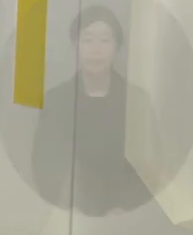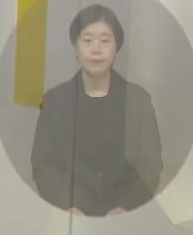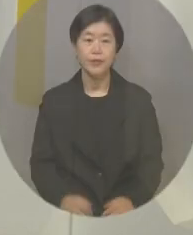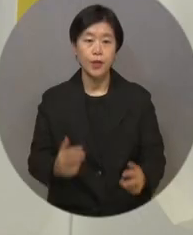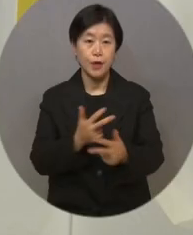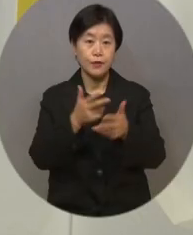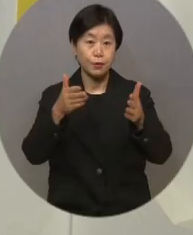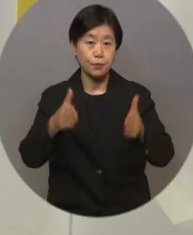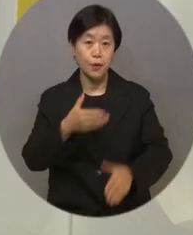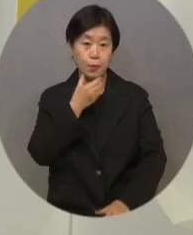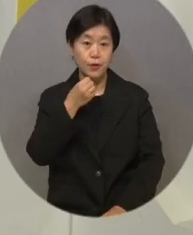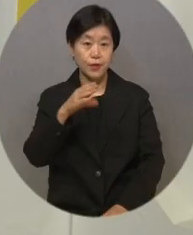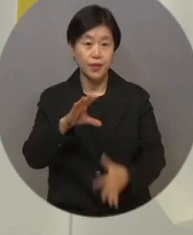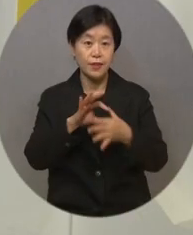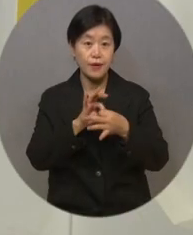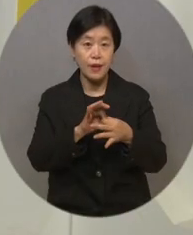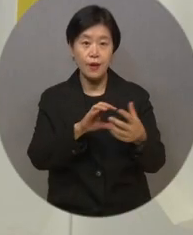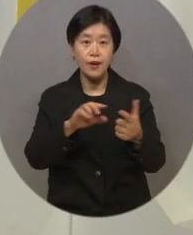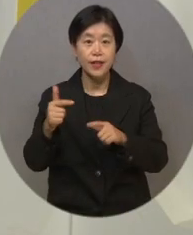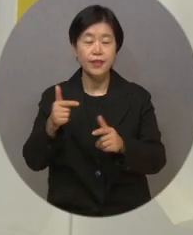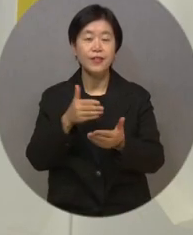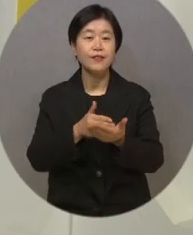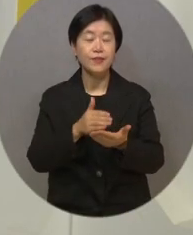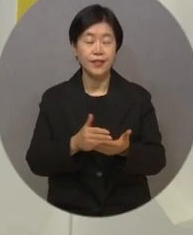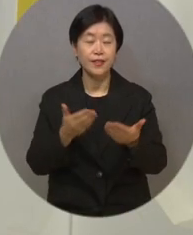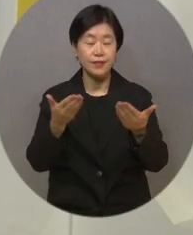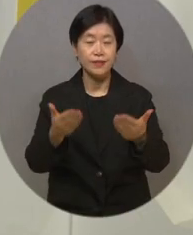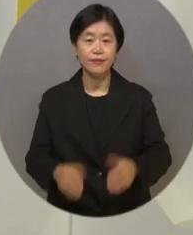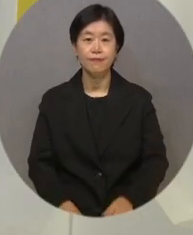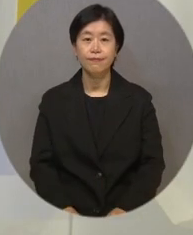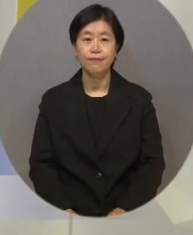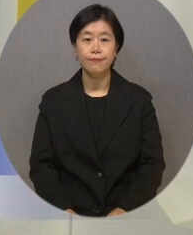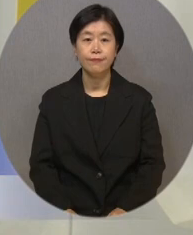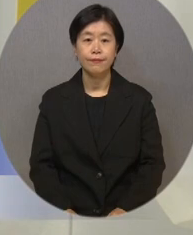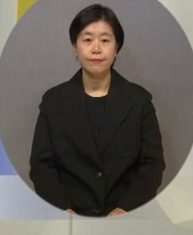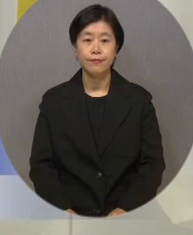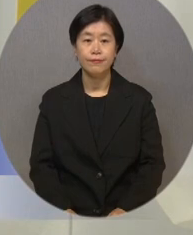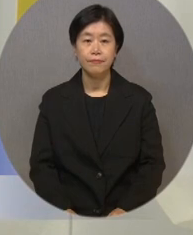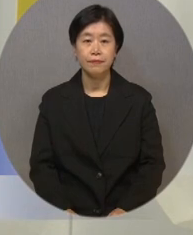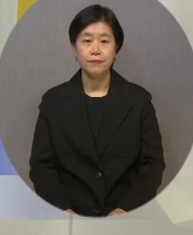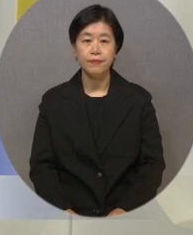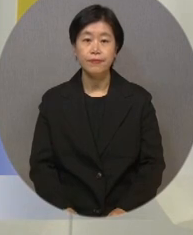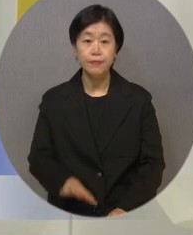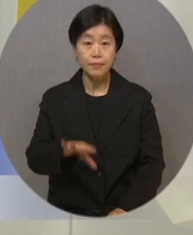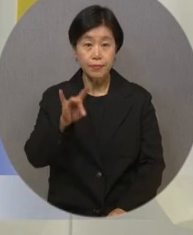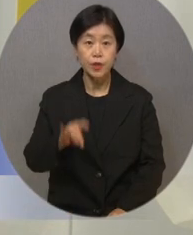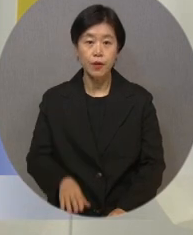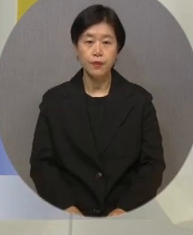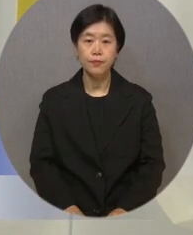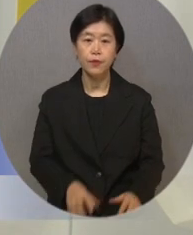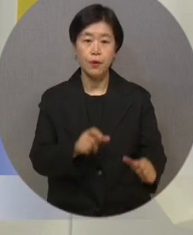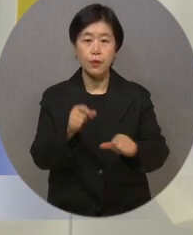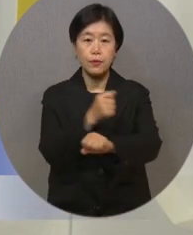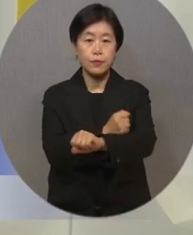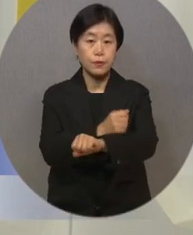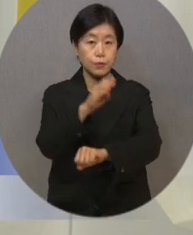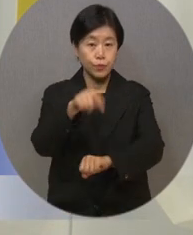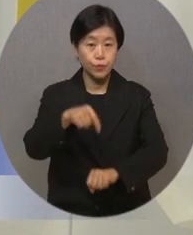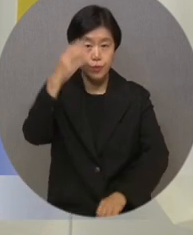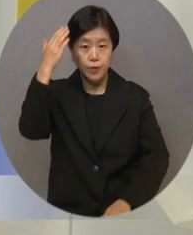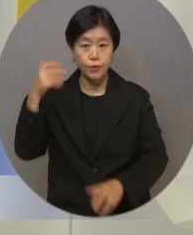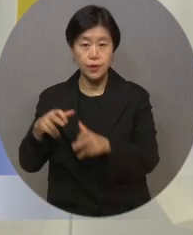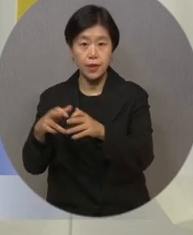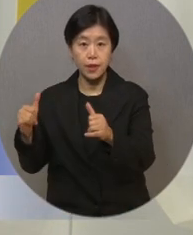한주간의 복직의 소식을 장애인 신문과 함께 만나봅니다 오늘 면에서는 고용노동부와 한국